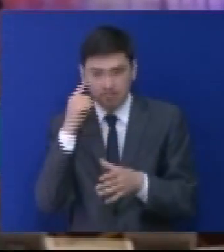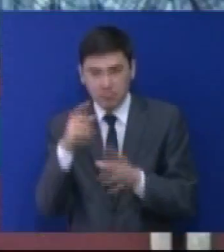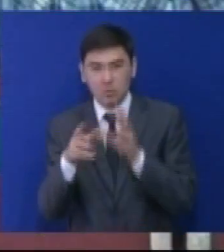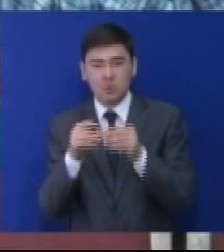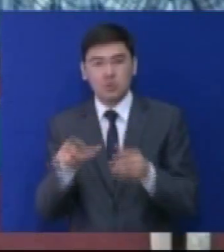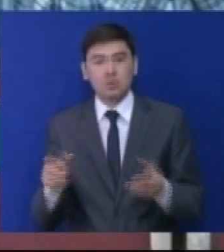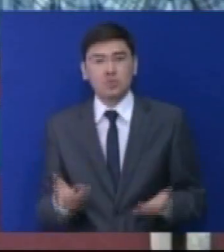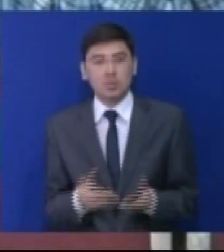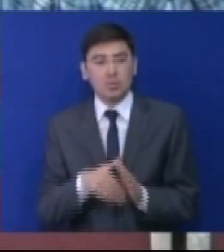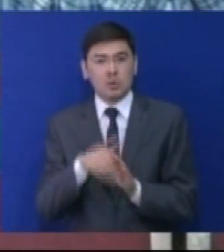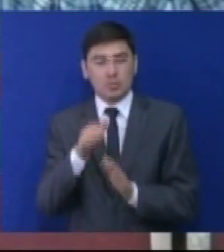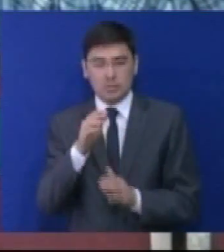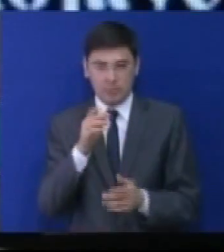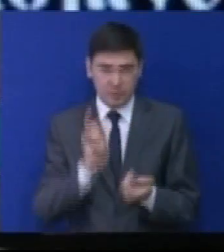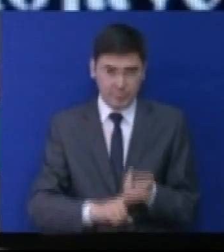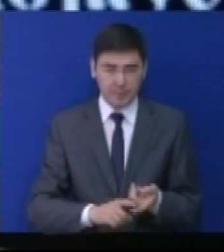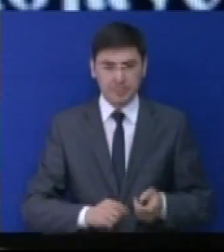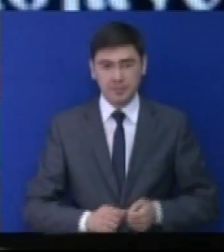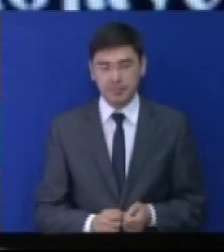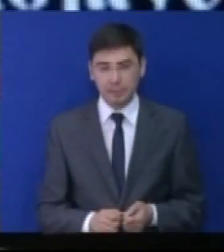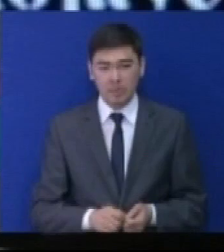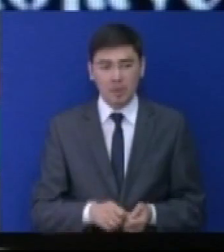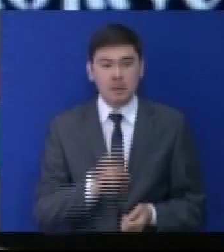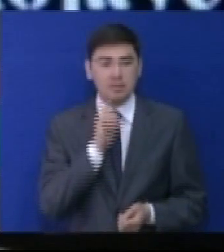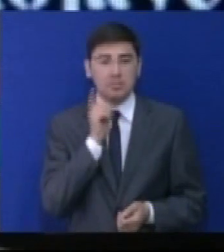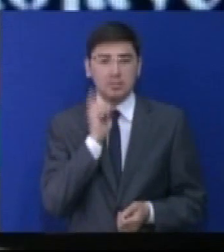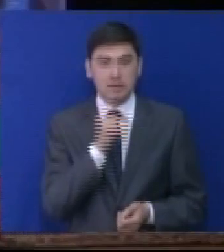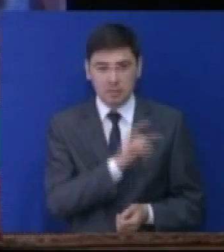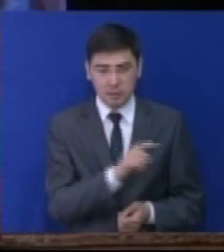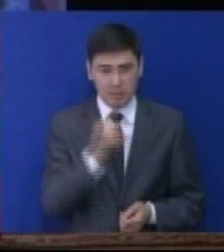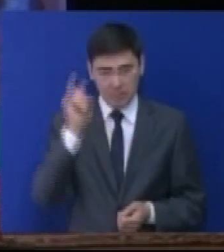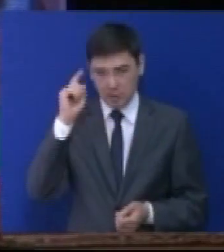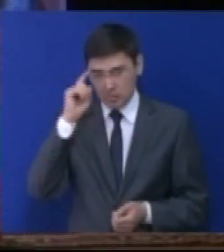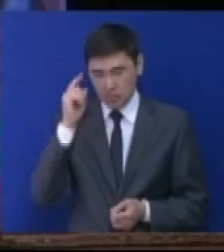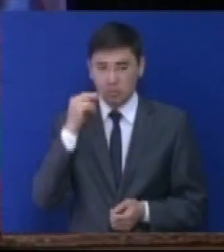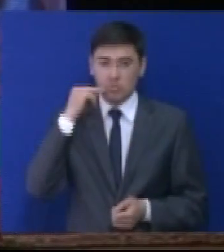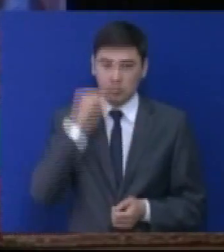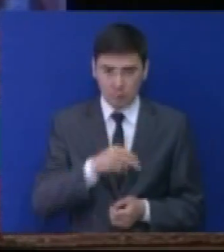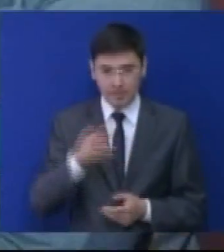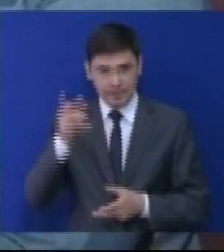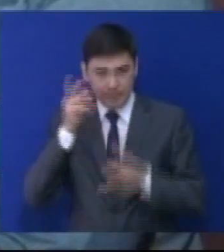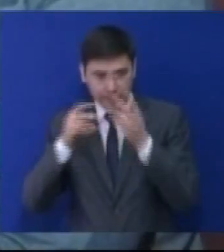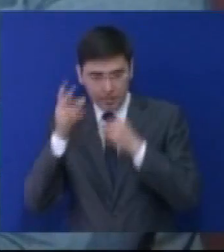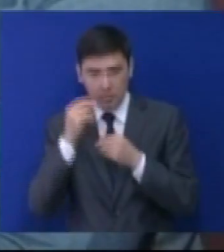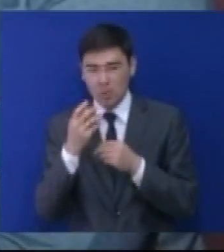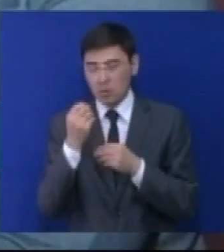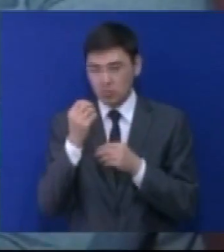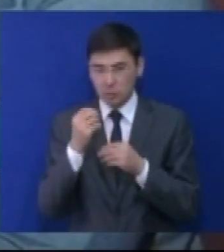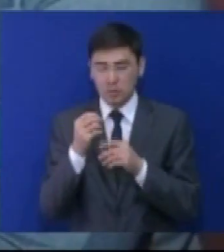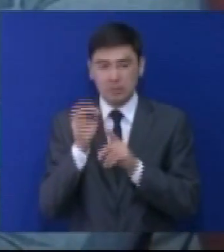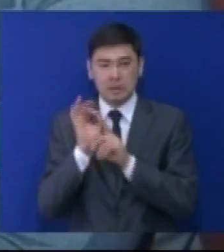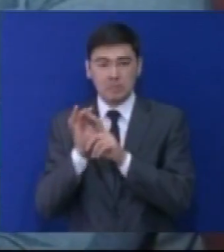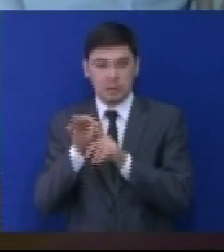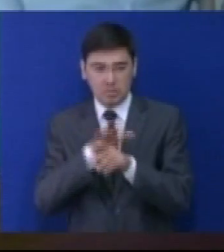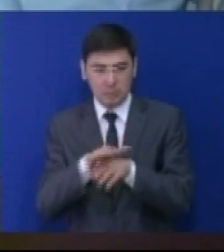байыту. Ұйымдастырушылар мұндай конференциялардың семейлік жастарды сапалы білім алуға ынталандырып, жаңа бастамаларға қанаттандырады